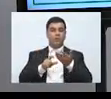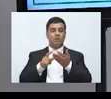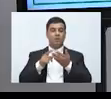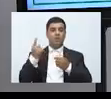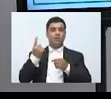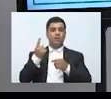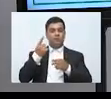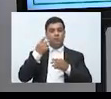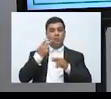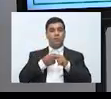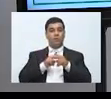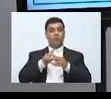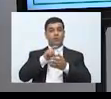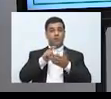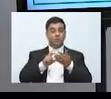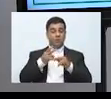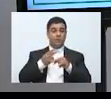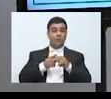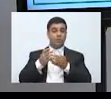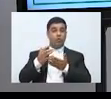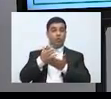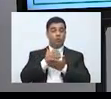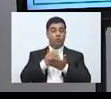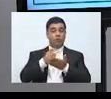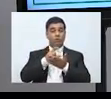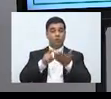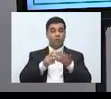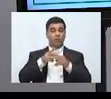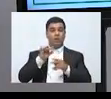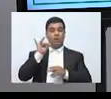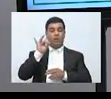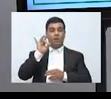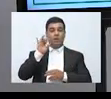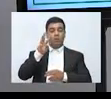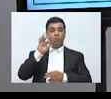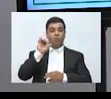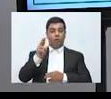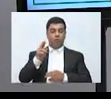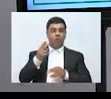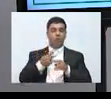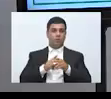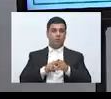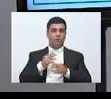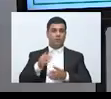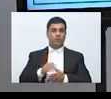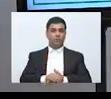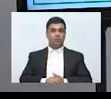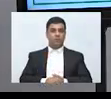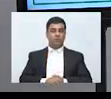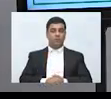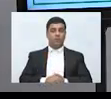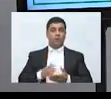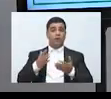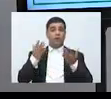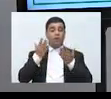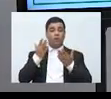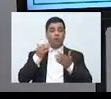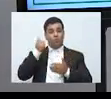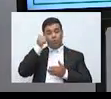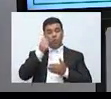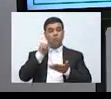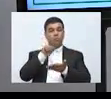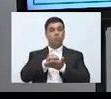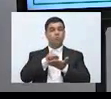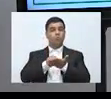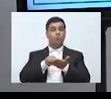nomi. Birinchi she'riy to'plami Irmoq nomi bilan chop etilgan. Nechinchi yilda chop etilgan?